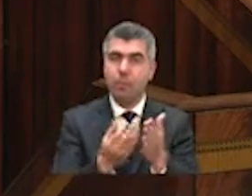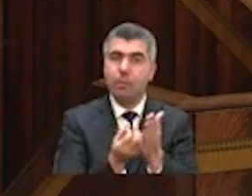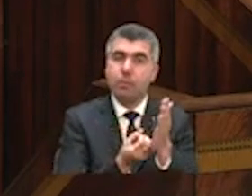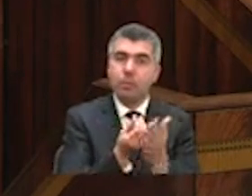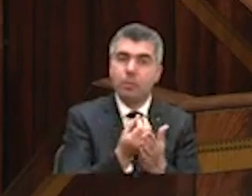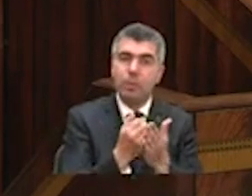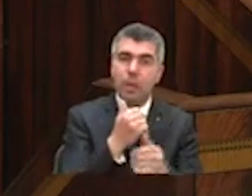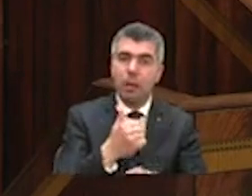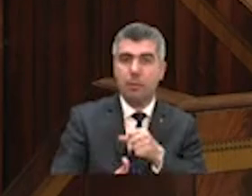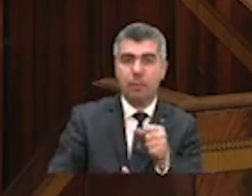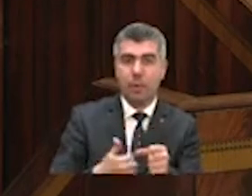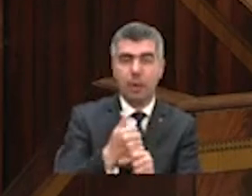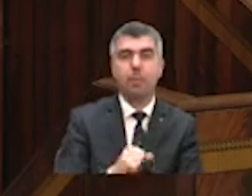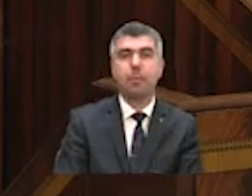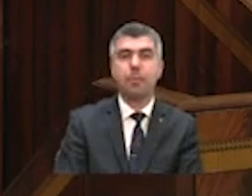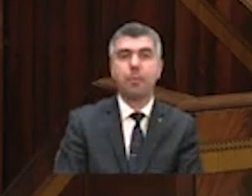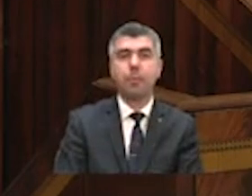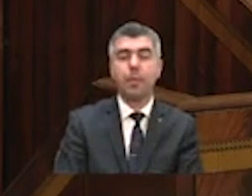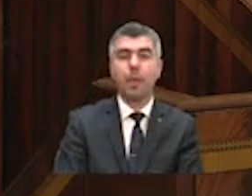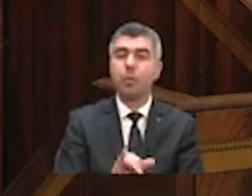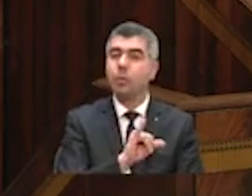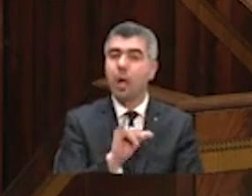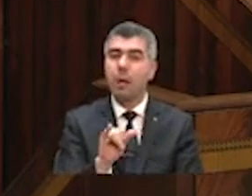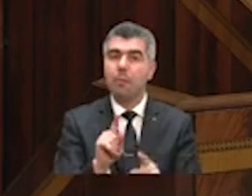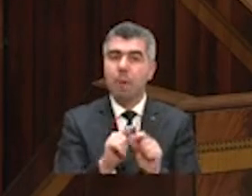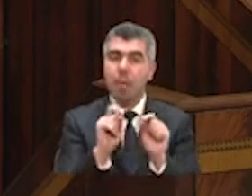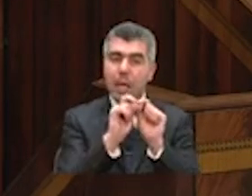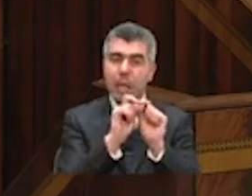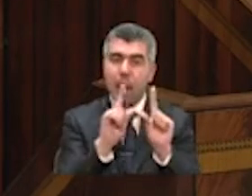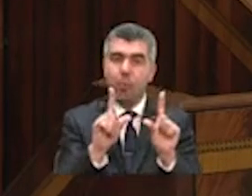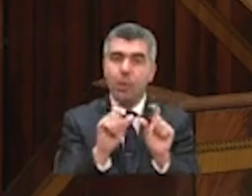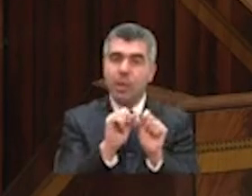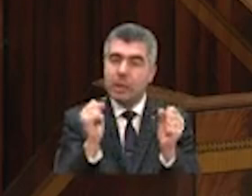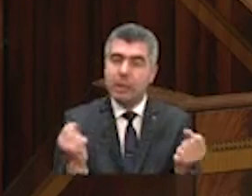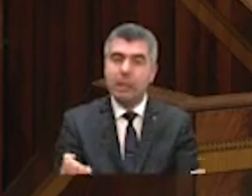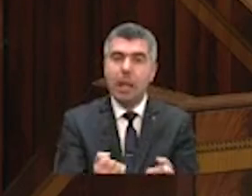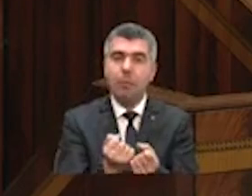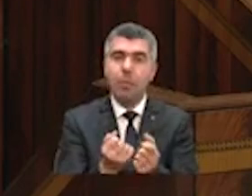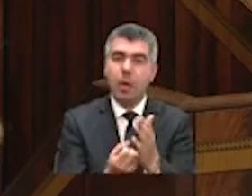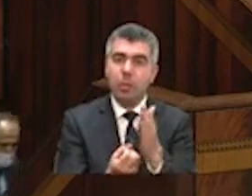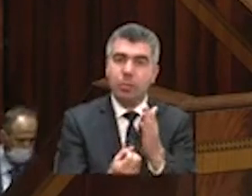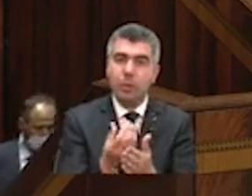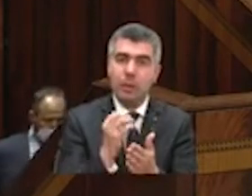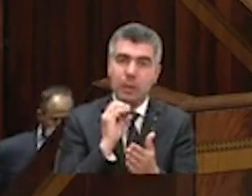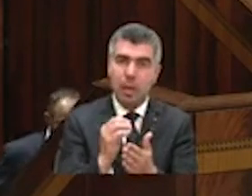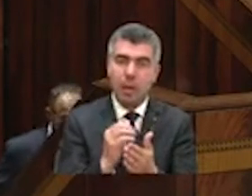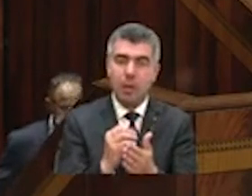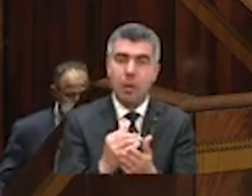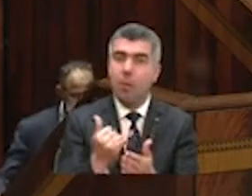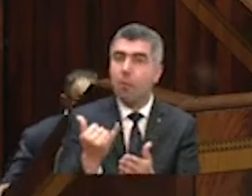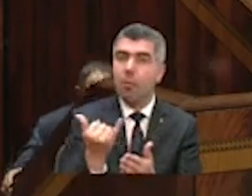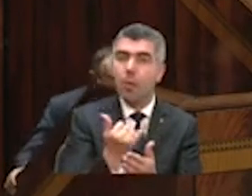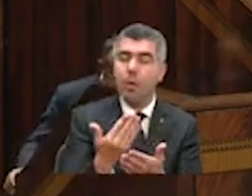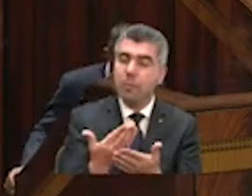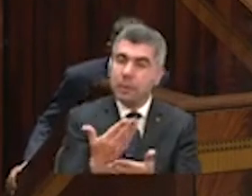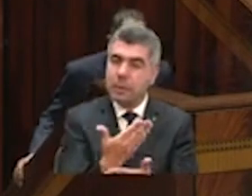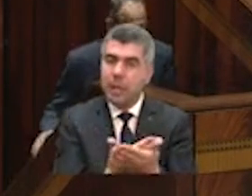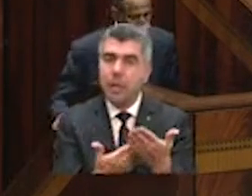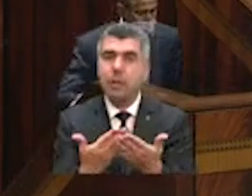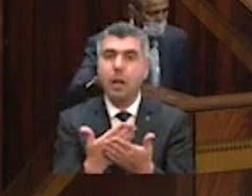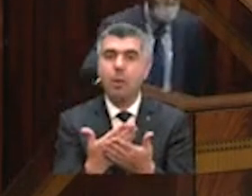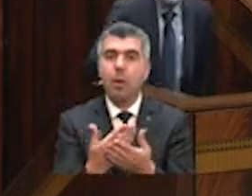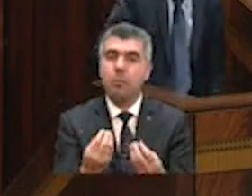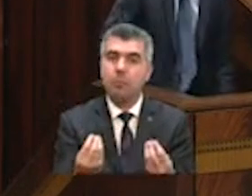السنة؟ واش ما كاينش النموذج التنموي الجديد الذي يعتبر في الحقيقة عملية تشاورية